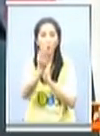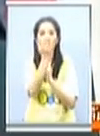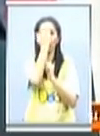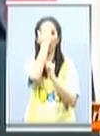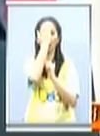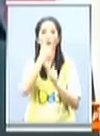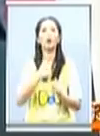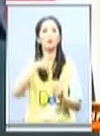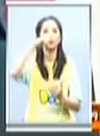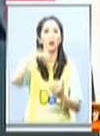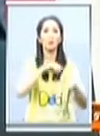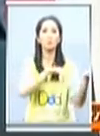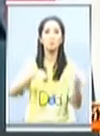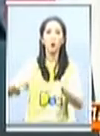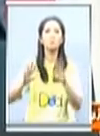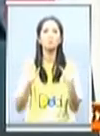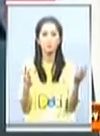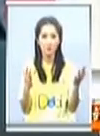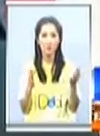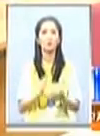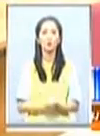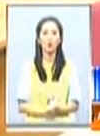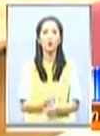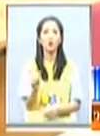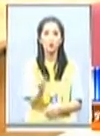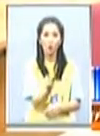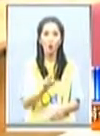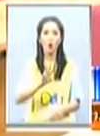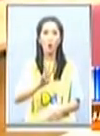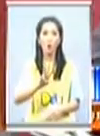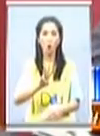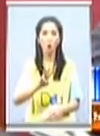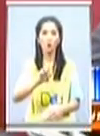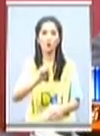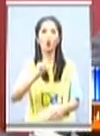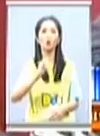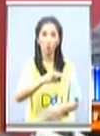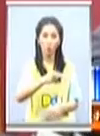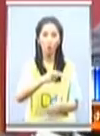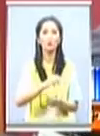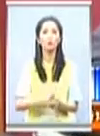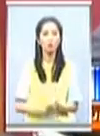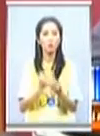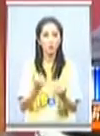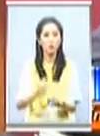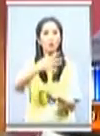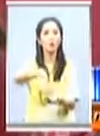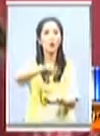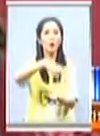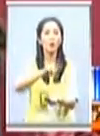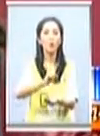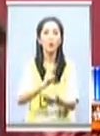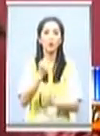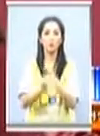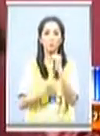าขาวิศวกรรมโยธาวิศวกรรมสถานแห่งประเทศไทยในพระบรมราชูปถัมภ์หรือว่าวสท.ออกมาระบุนะคะว่าตั้งแต่ต้นปีที่ผ่